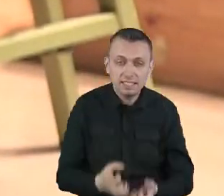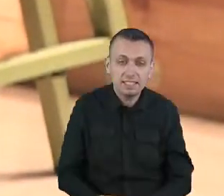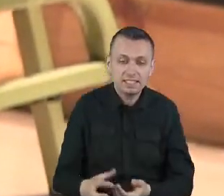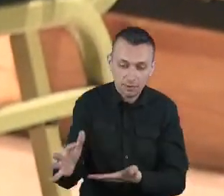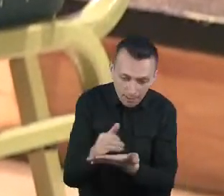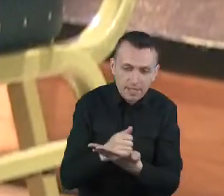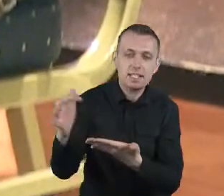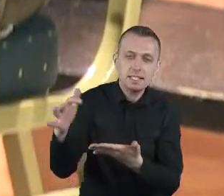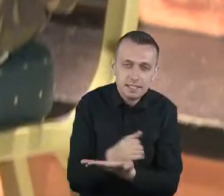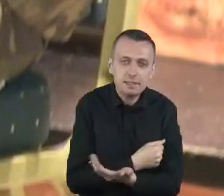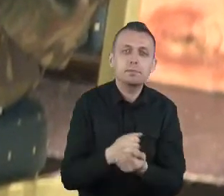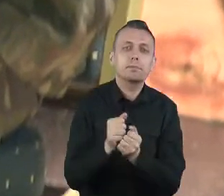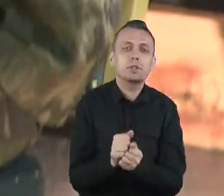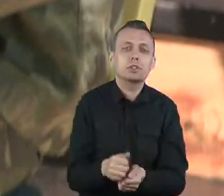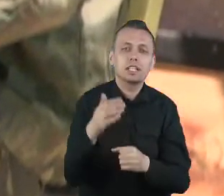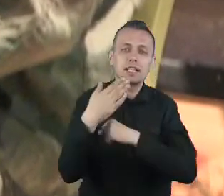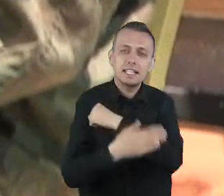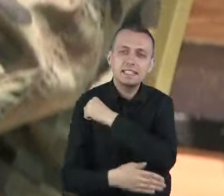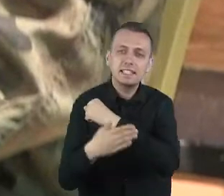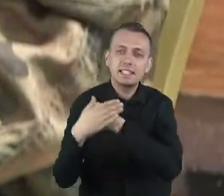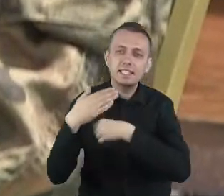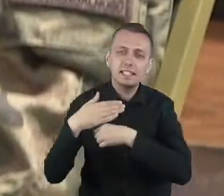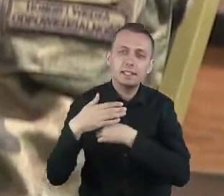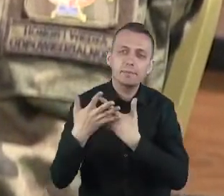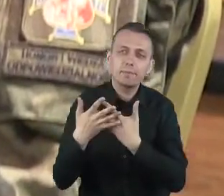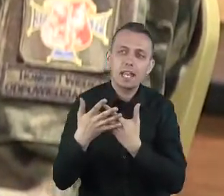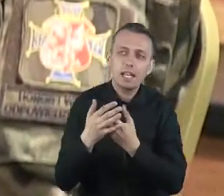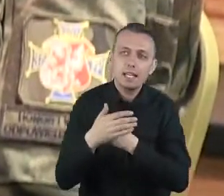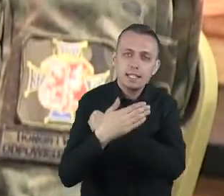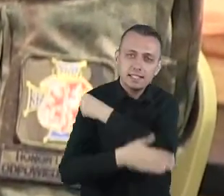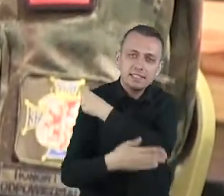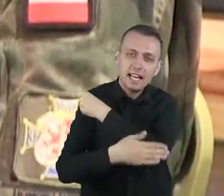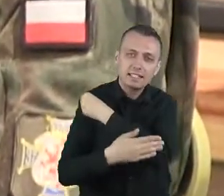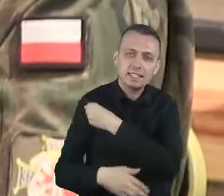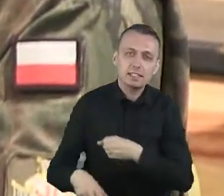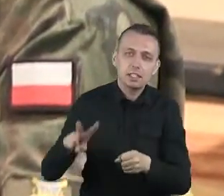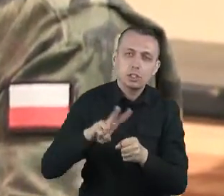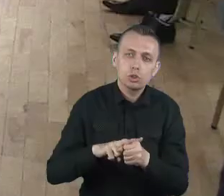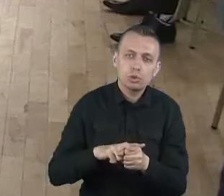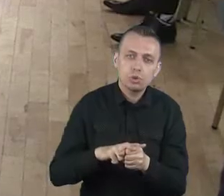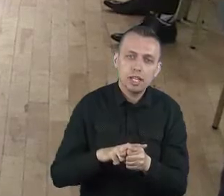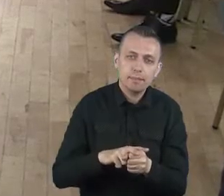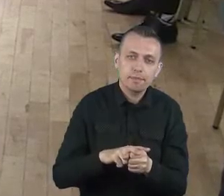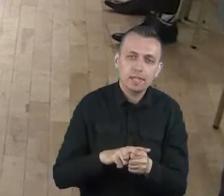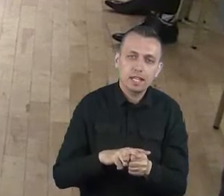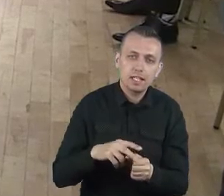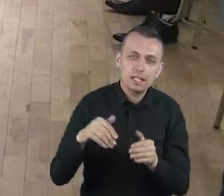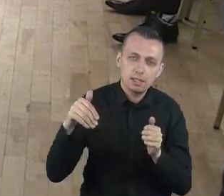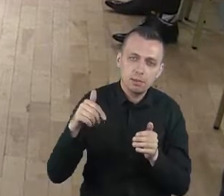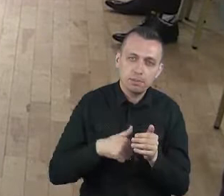jakby zasad, które powinny takie osoby reprezentować. Przede wszystkim chciałam zaznaczyć,